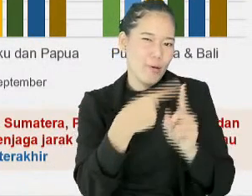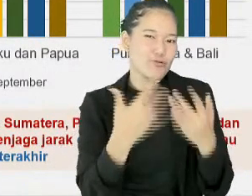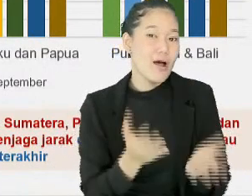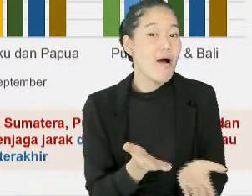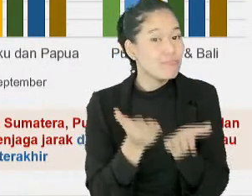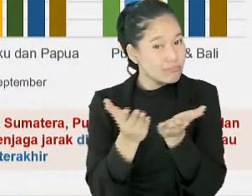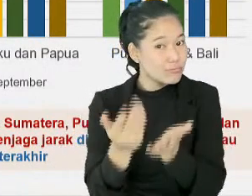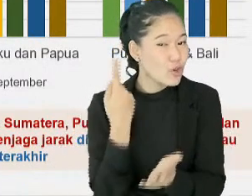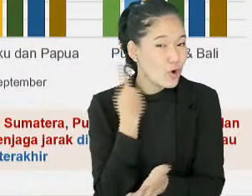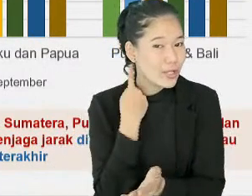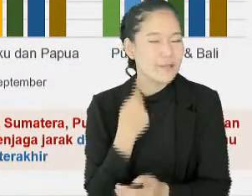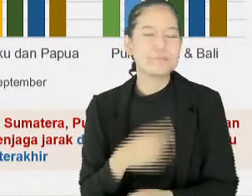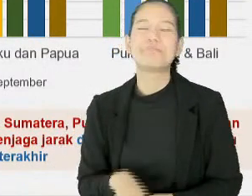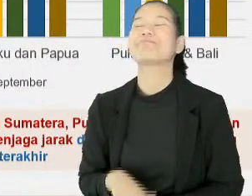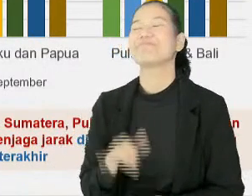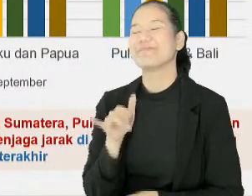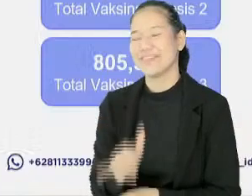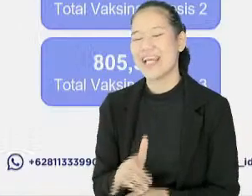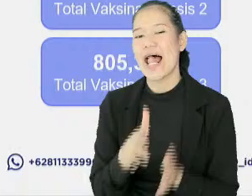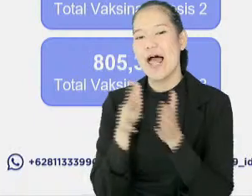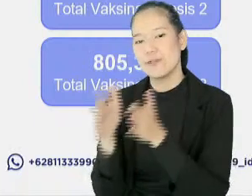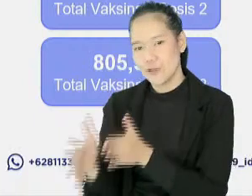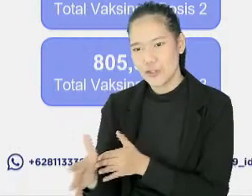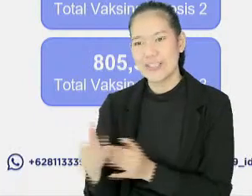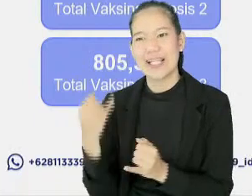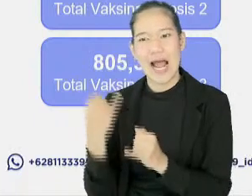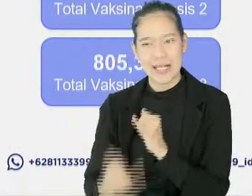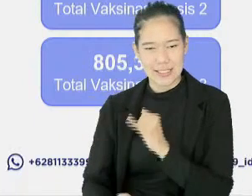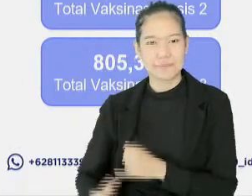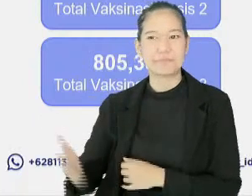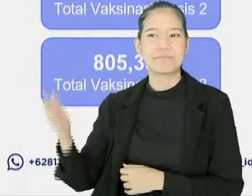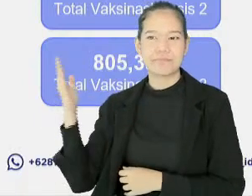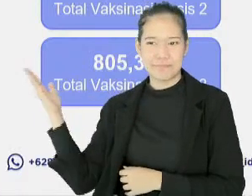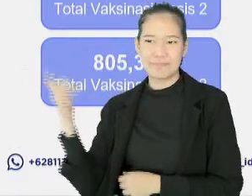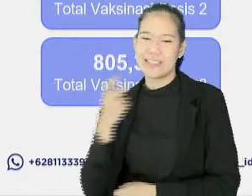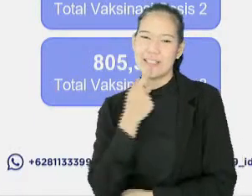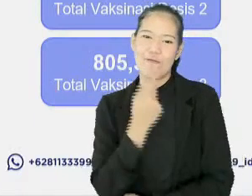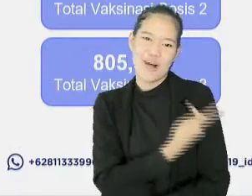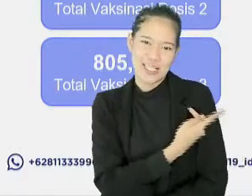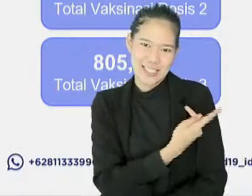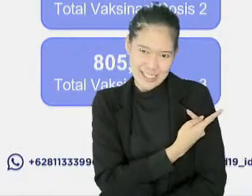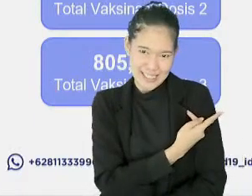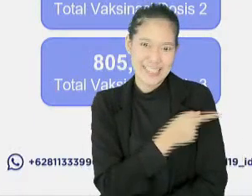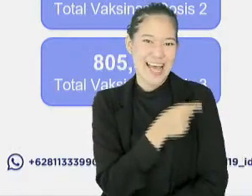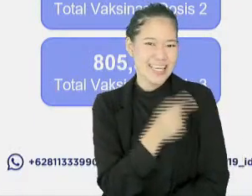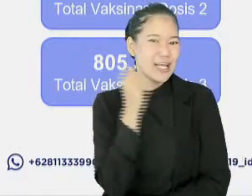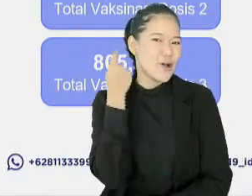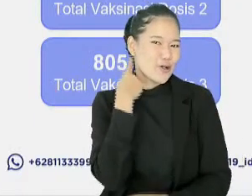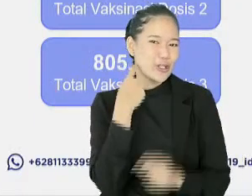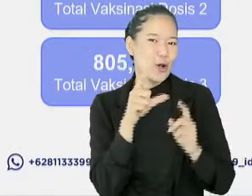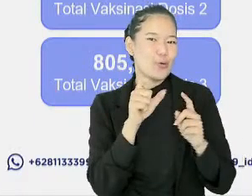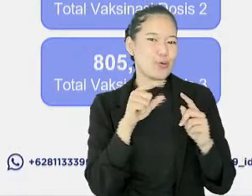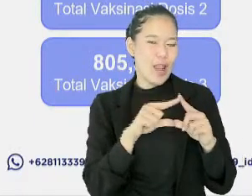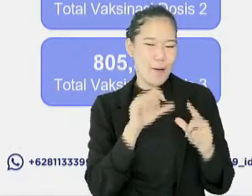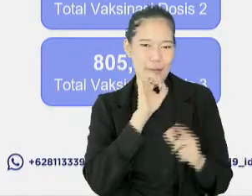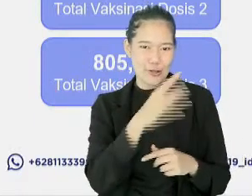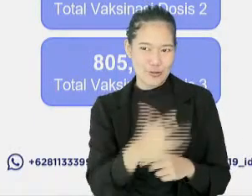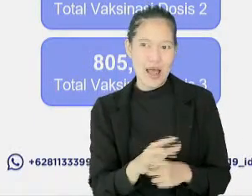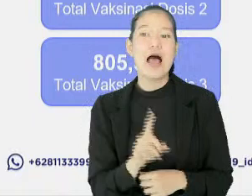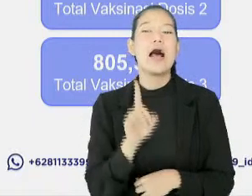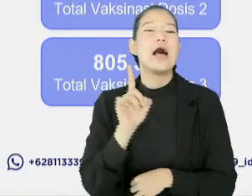silahkan dokter Dewi kita lanjut sekarang ke yang terakhir justru Choirul vaksinasi telah disampaikan dokter Lola ya jadi